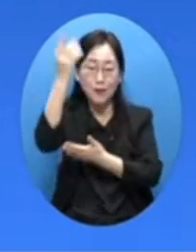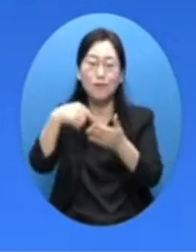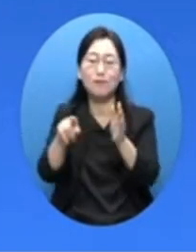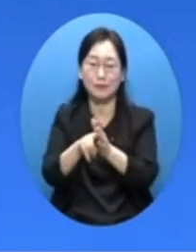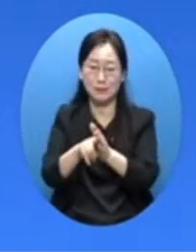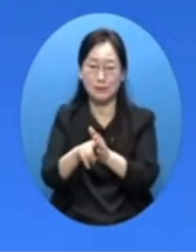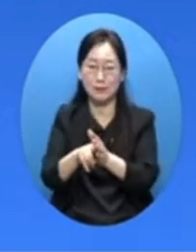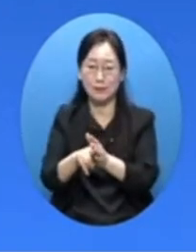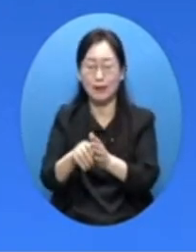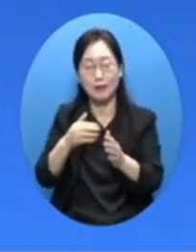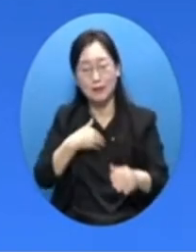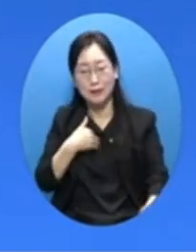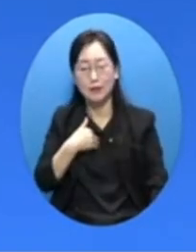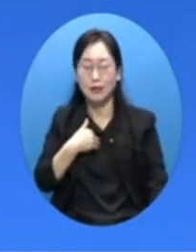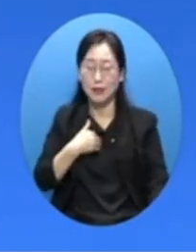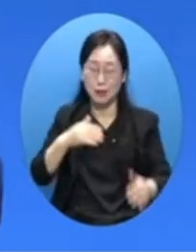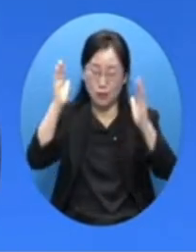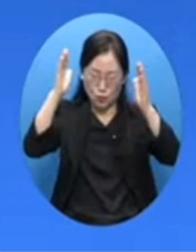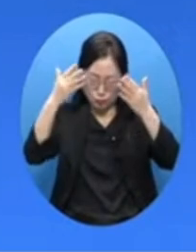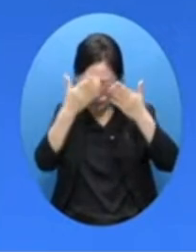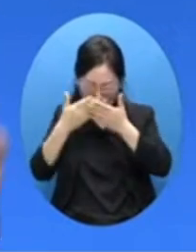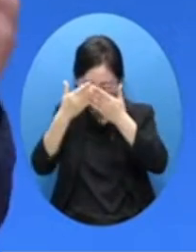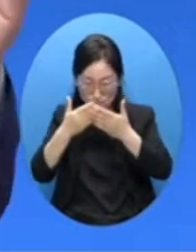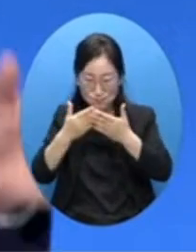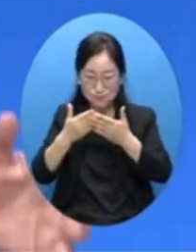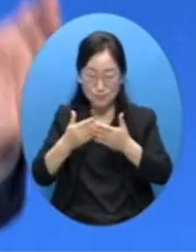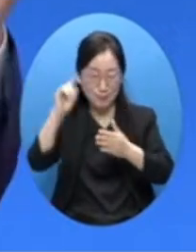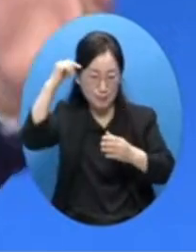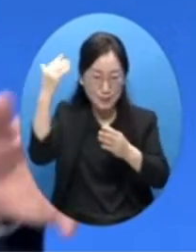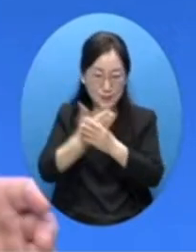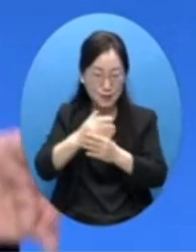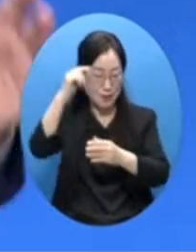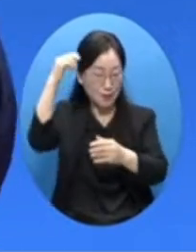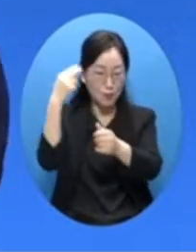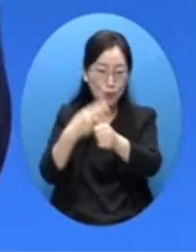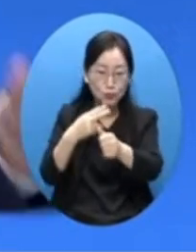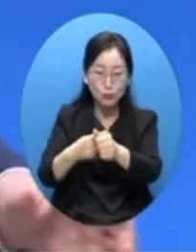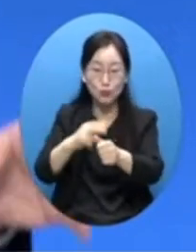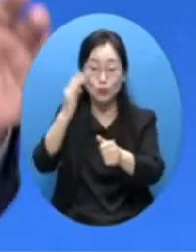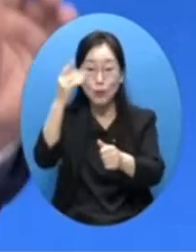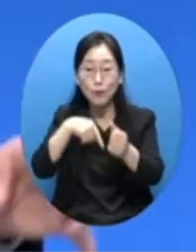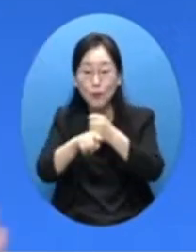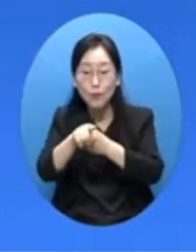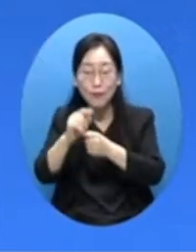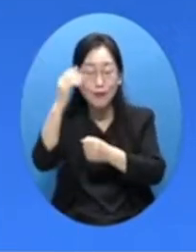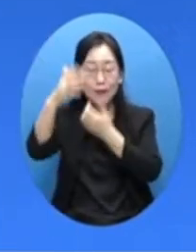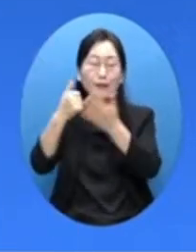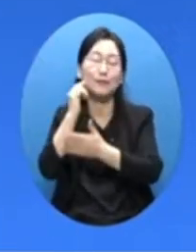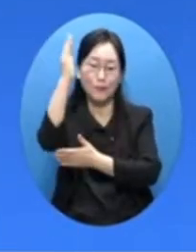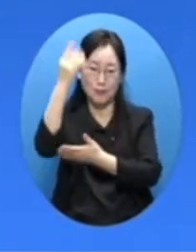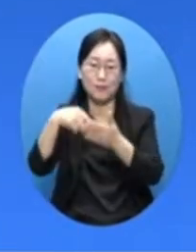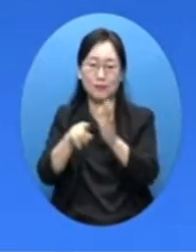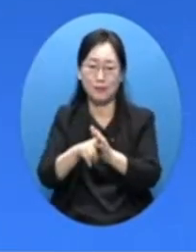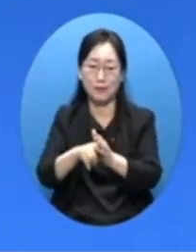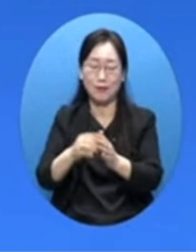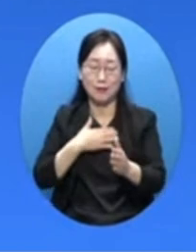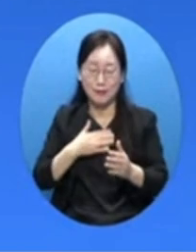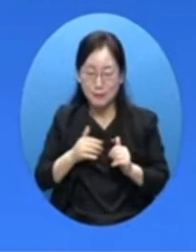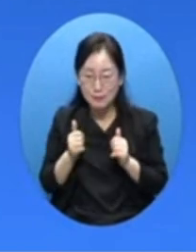되고, 내가 공부를 열심히 해서 박사가 되고 교수가 되는 것도 하나님의 영광을 위해서 하는 것이 되고, 내가